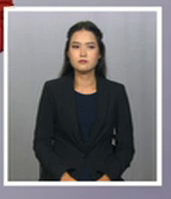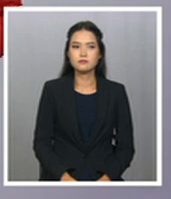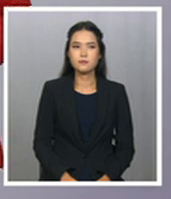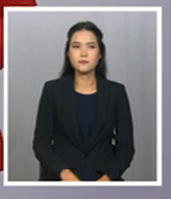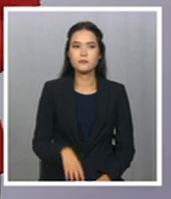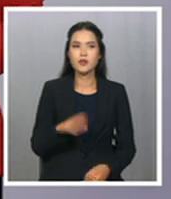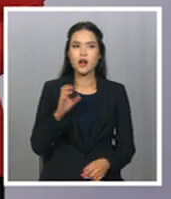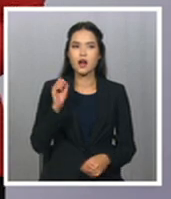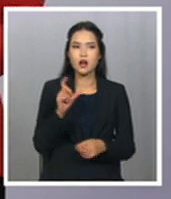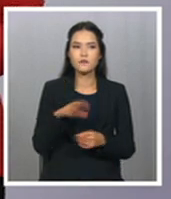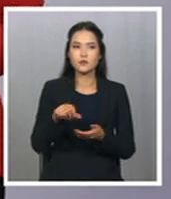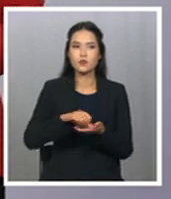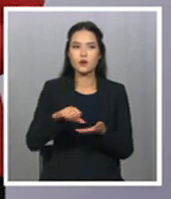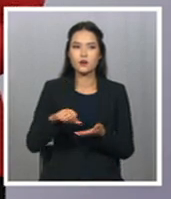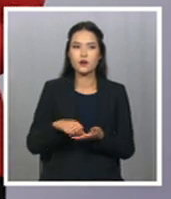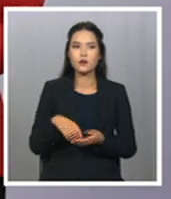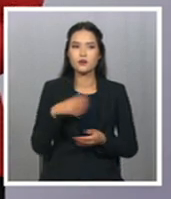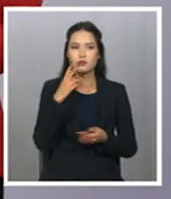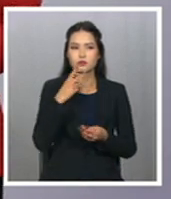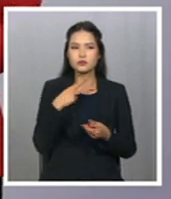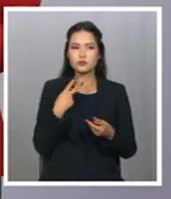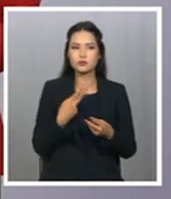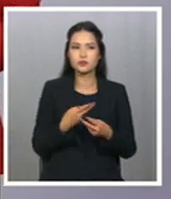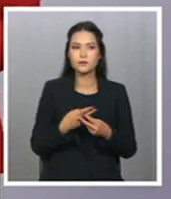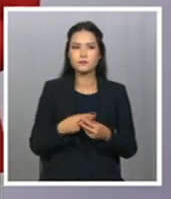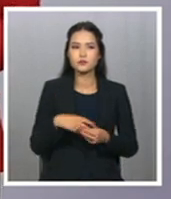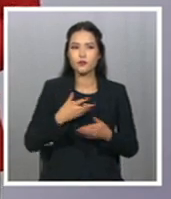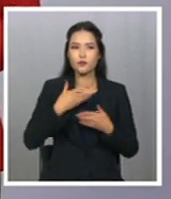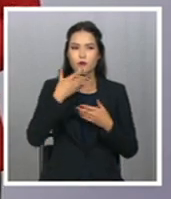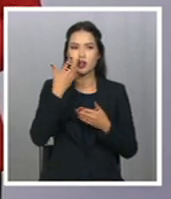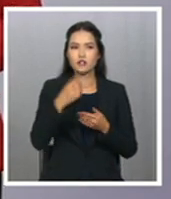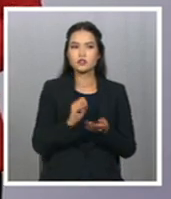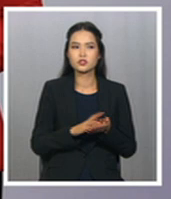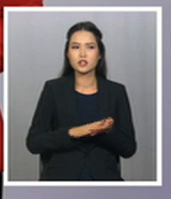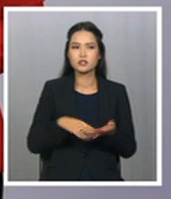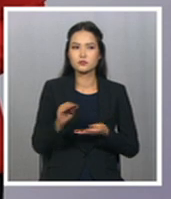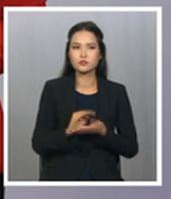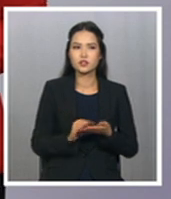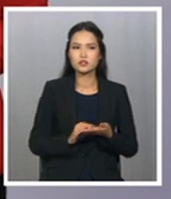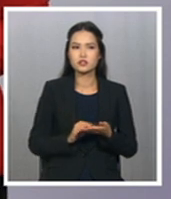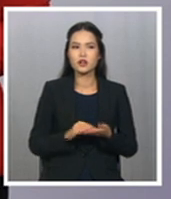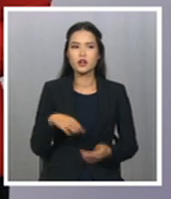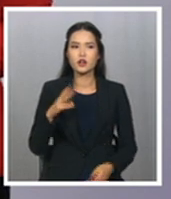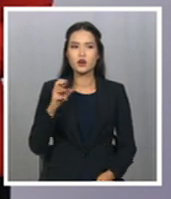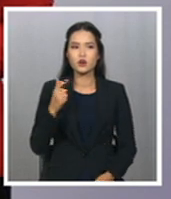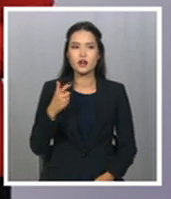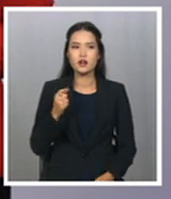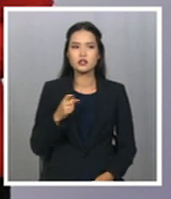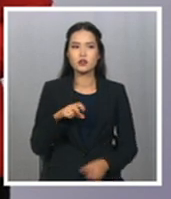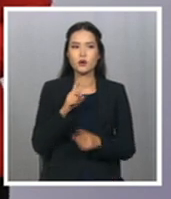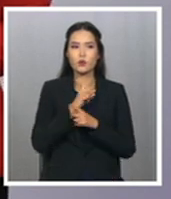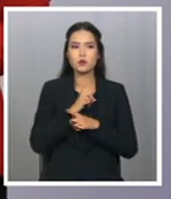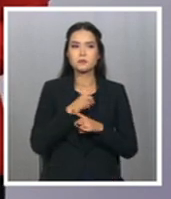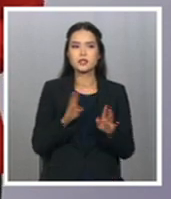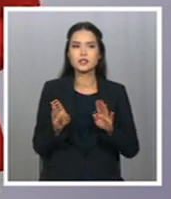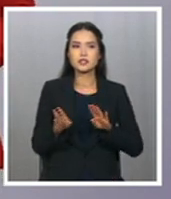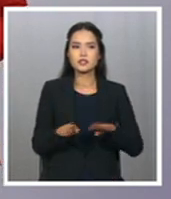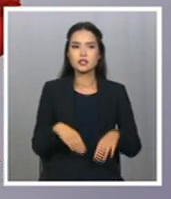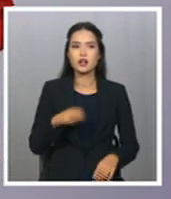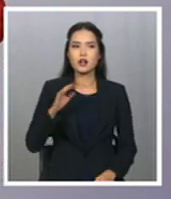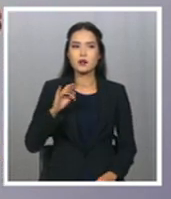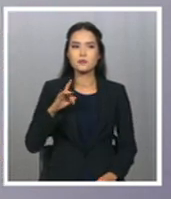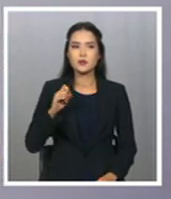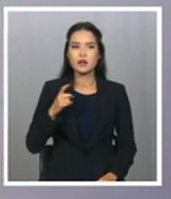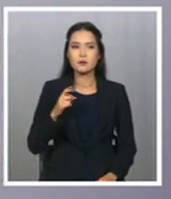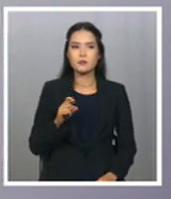Автор стиліне сүйене отырып, оқиғаны жалғастырып жазыңыз. Шығаның өлімінен кейін